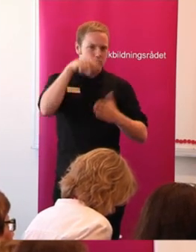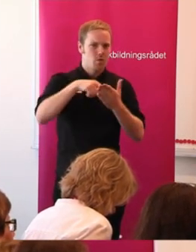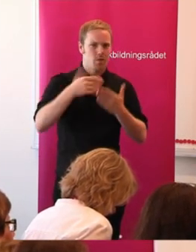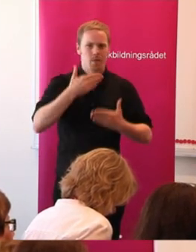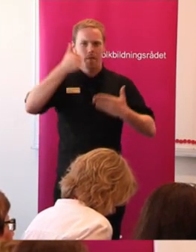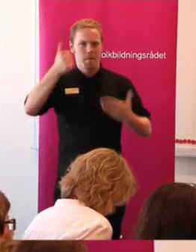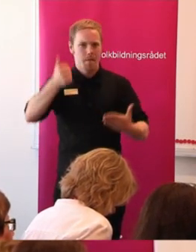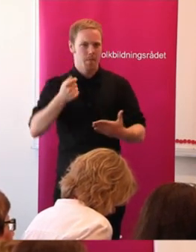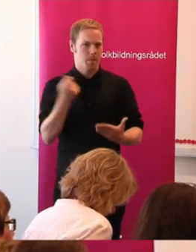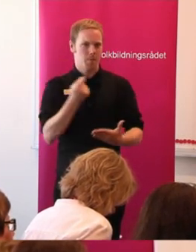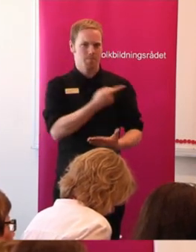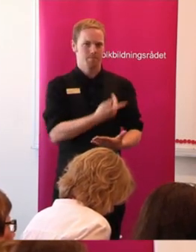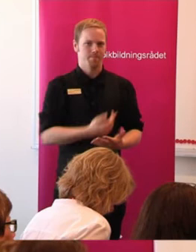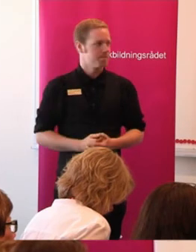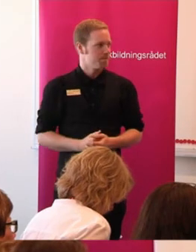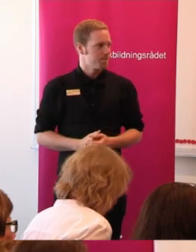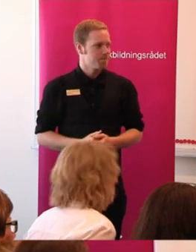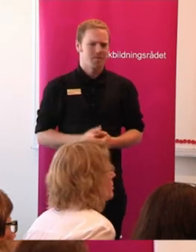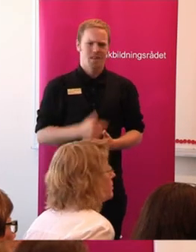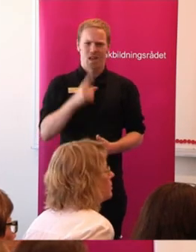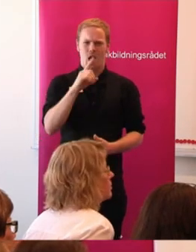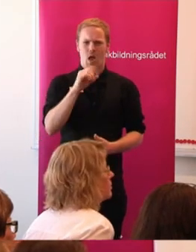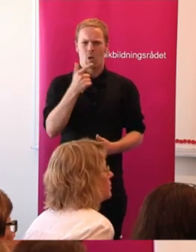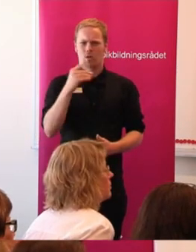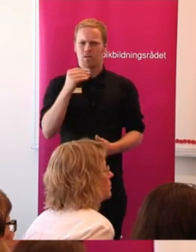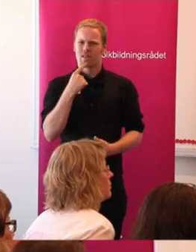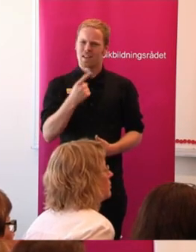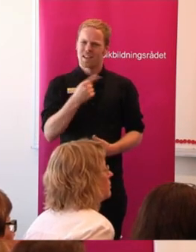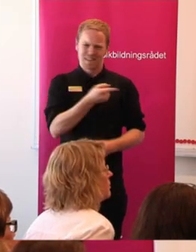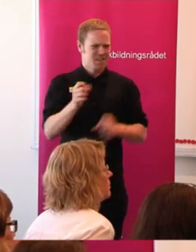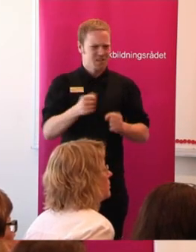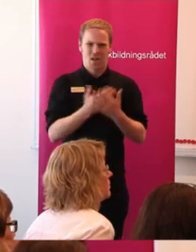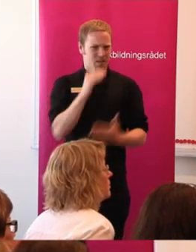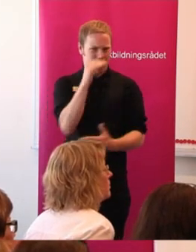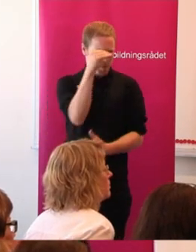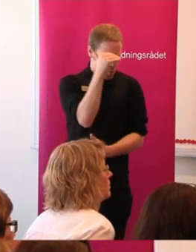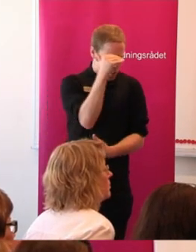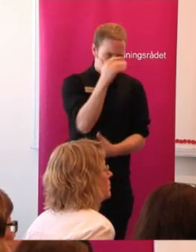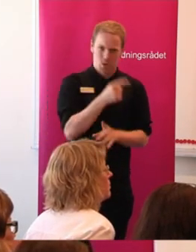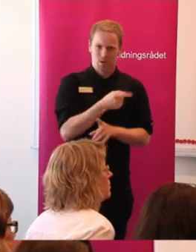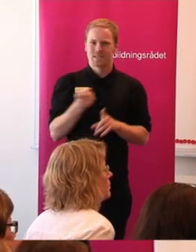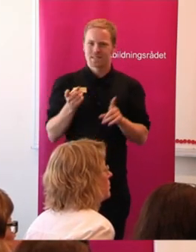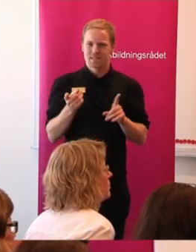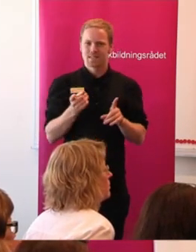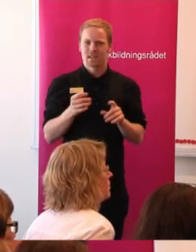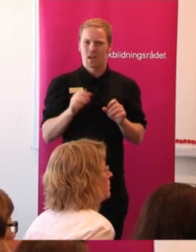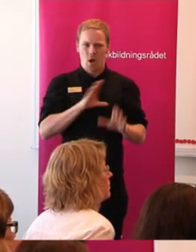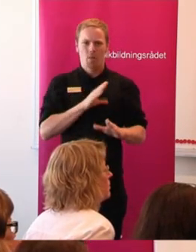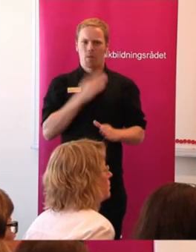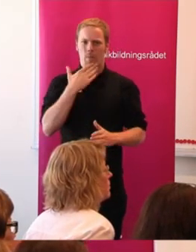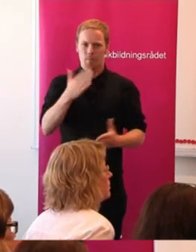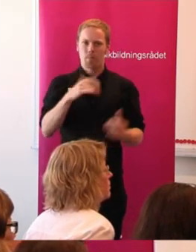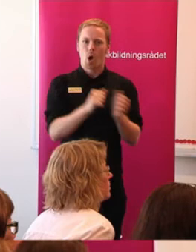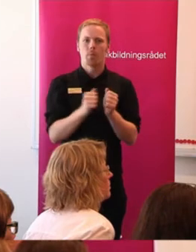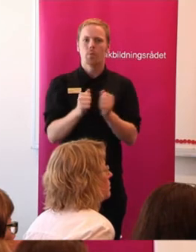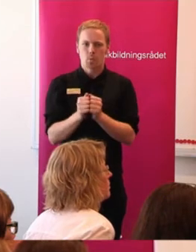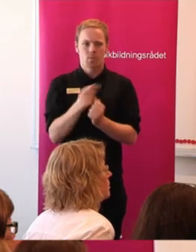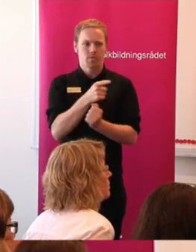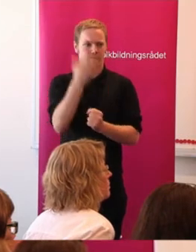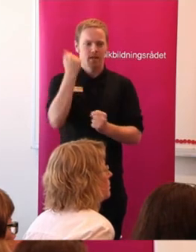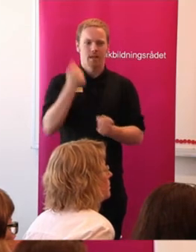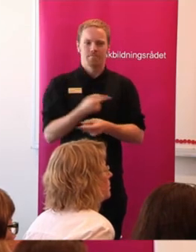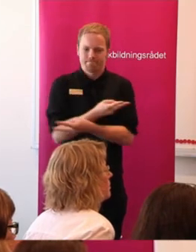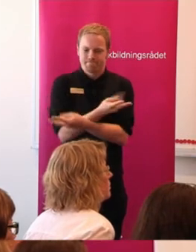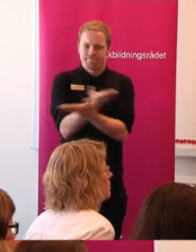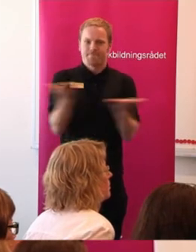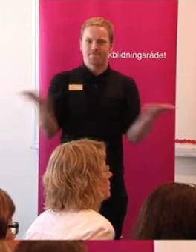eller något annat medskick som ni har? Var inte så blyga. Ni har en jättebra produkt att berätta om för människor som behöver er. Men